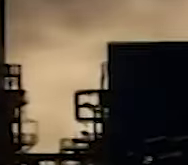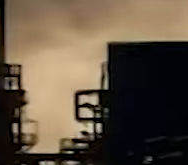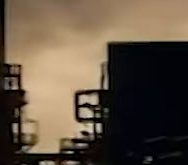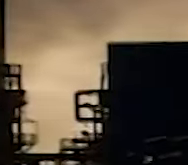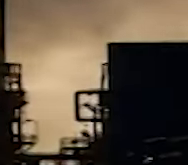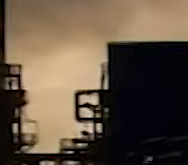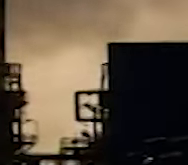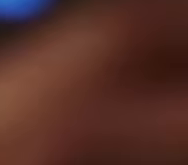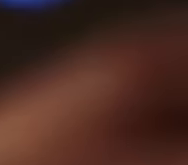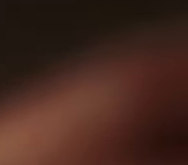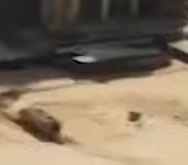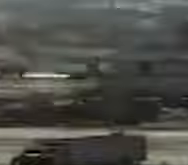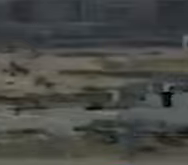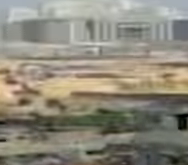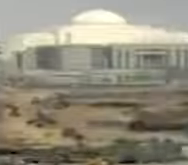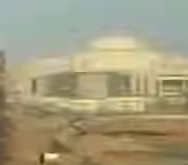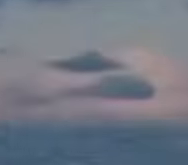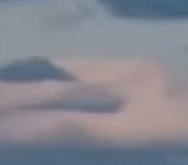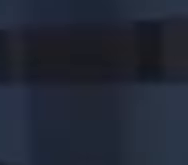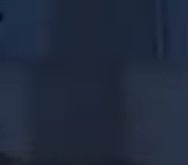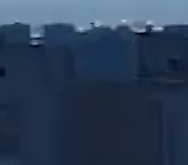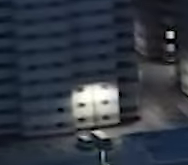ر س